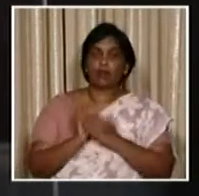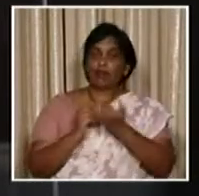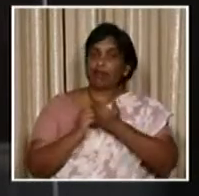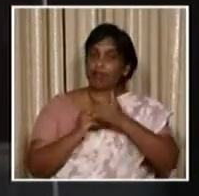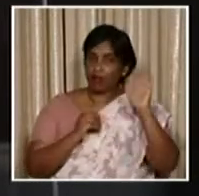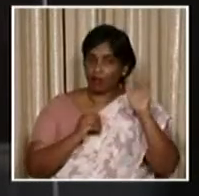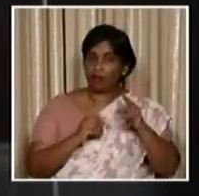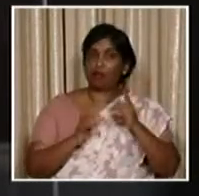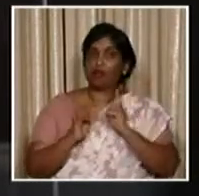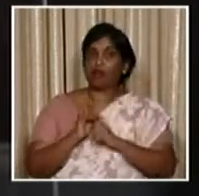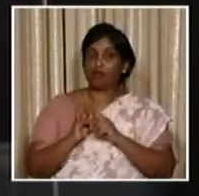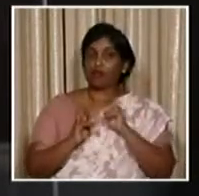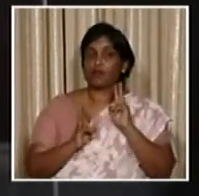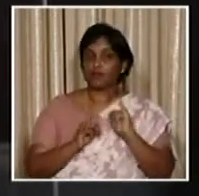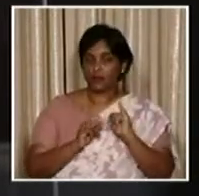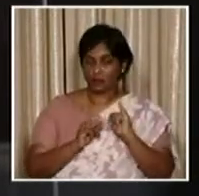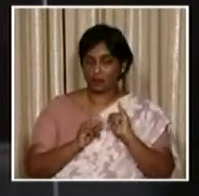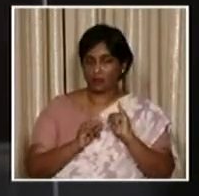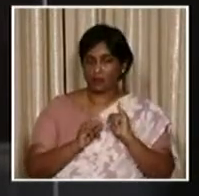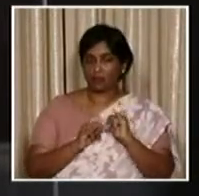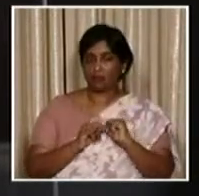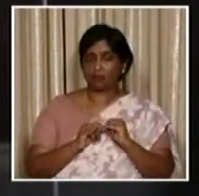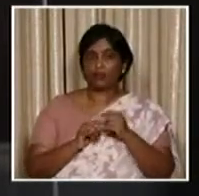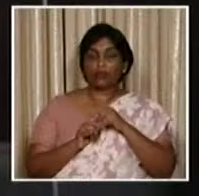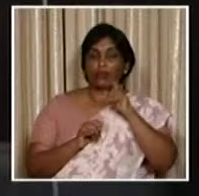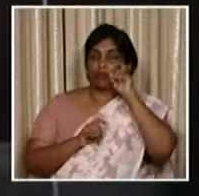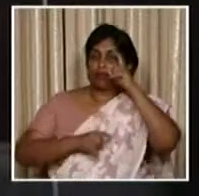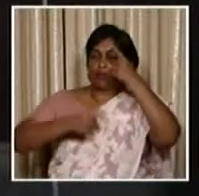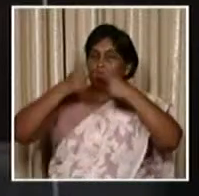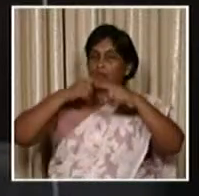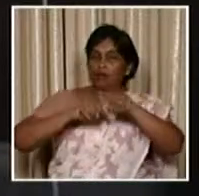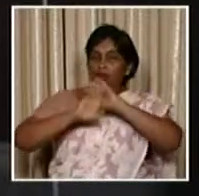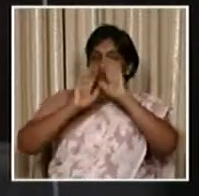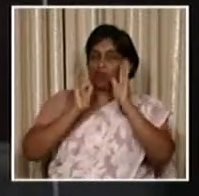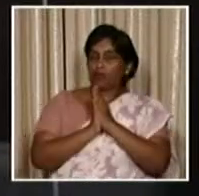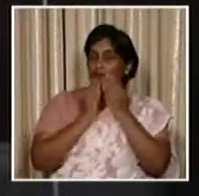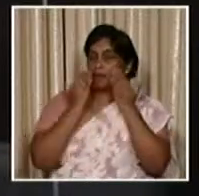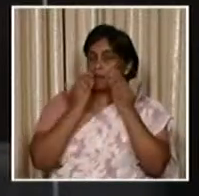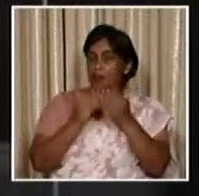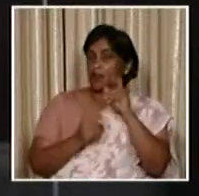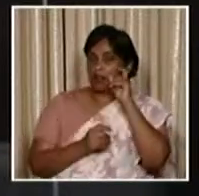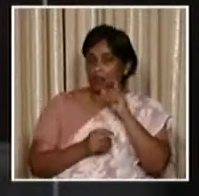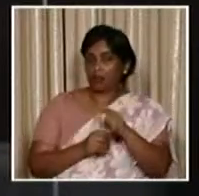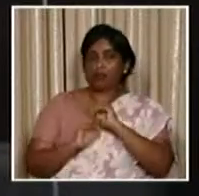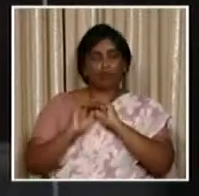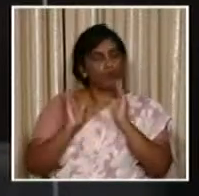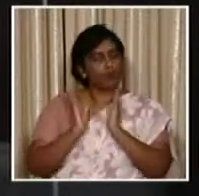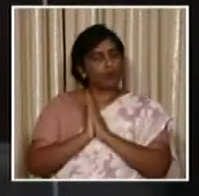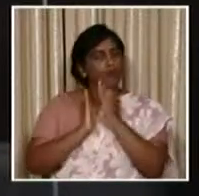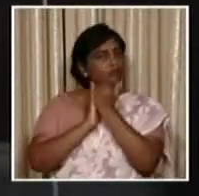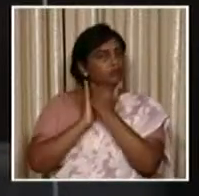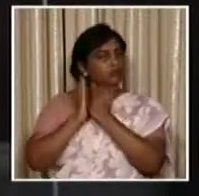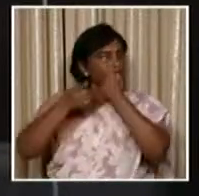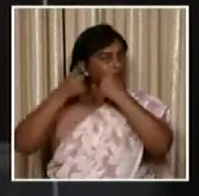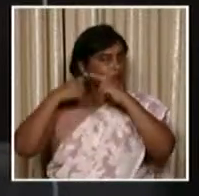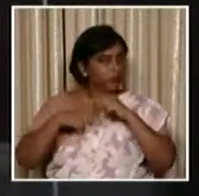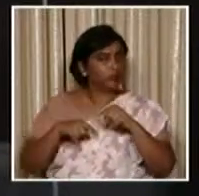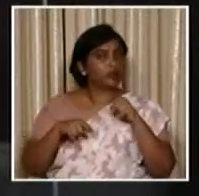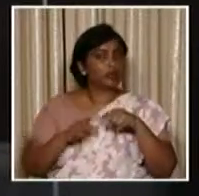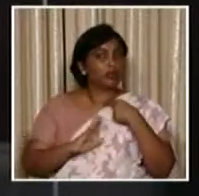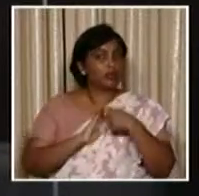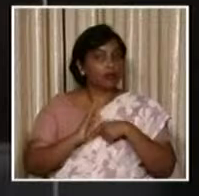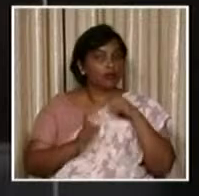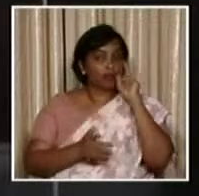nerapuwa, Oktober 26 wenda. Me balagena yanna me karunu karana siddha wen aakare, me sieluma karunu karana walin, me